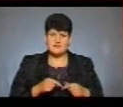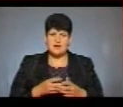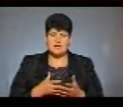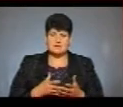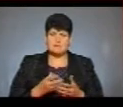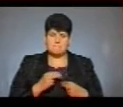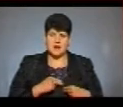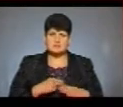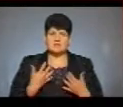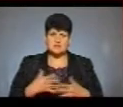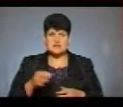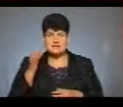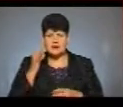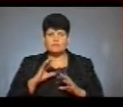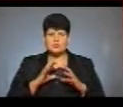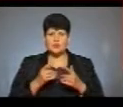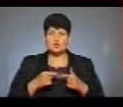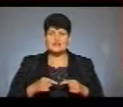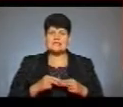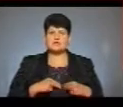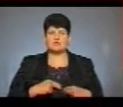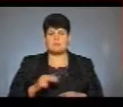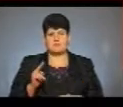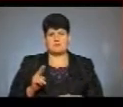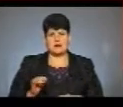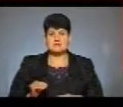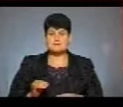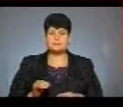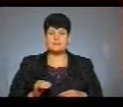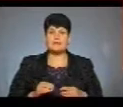вже згадував Міжнародну організацію праці. Так от,